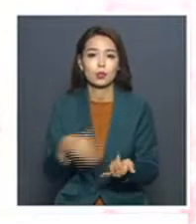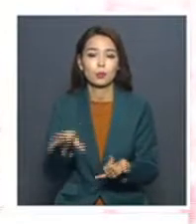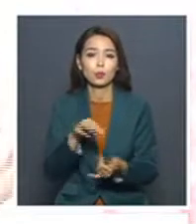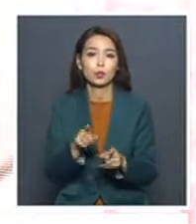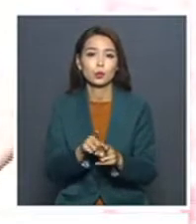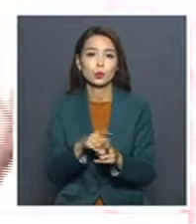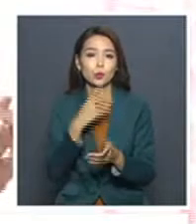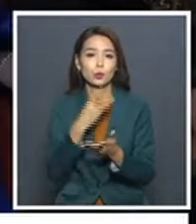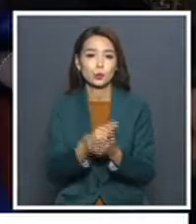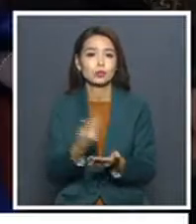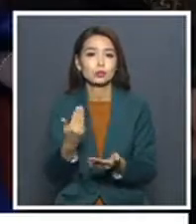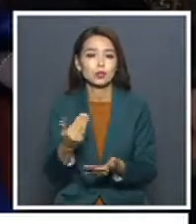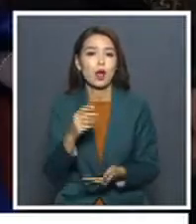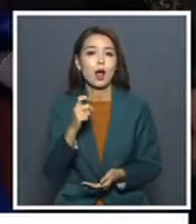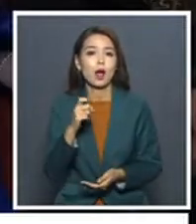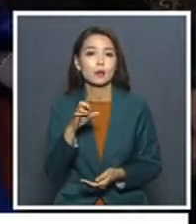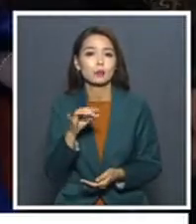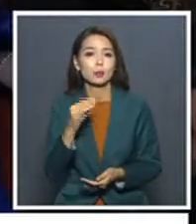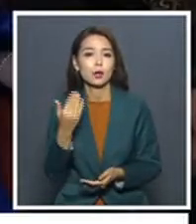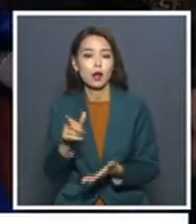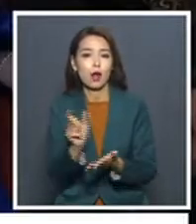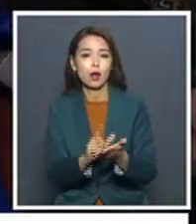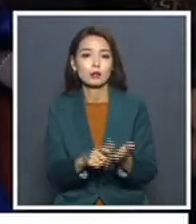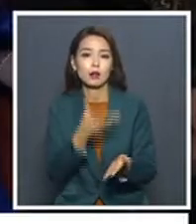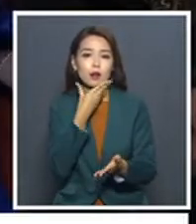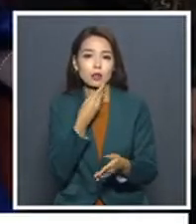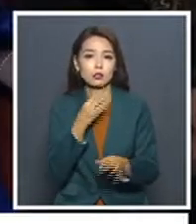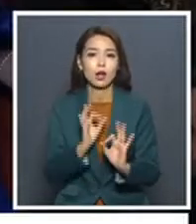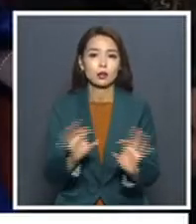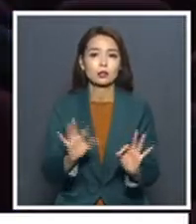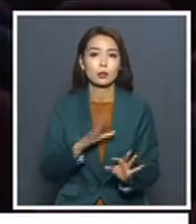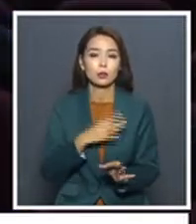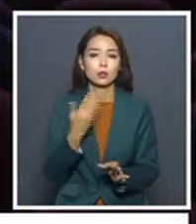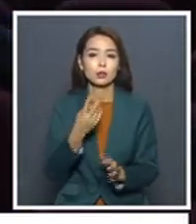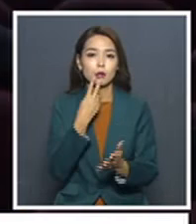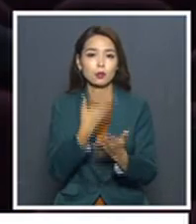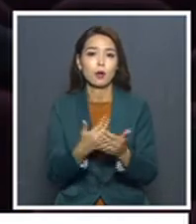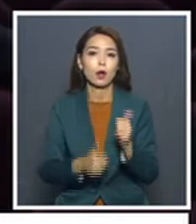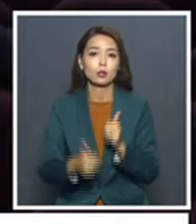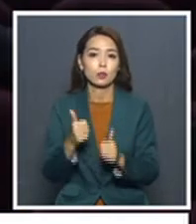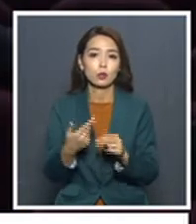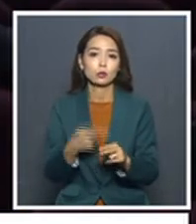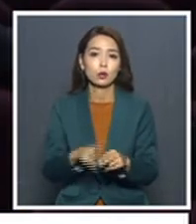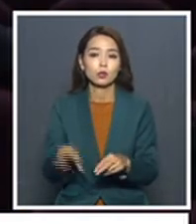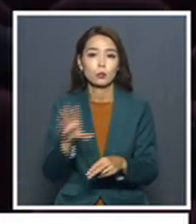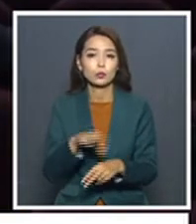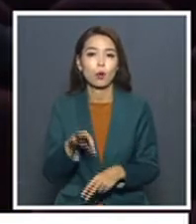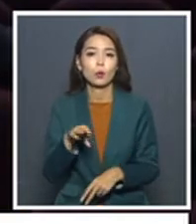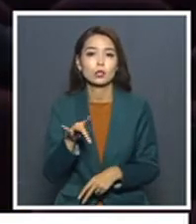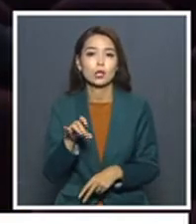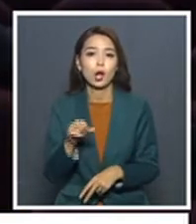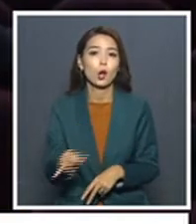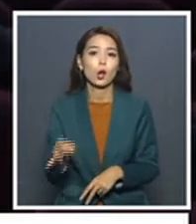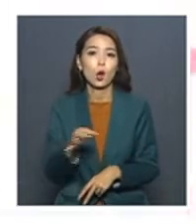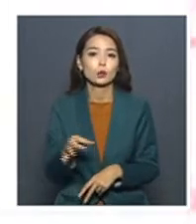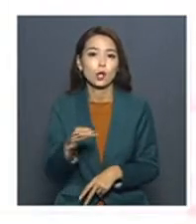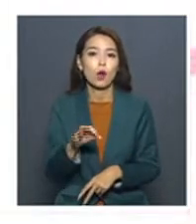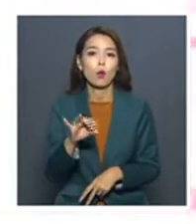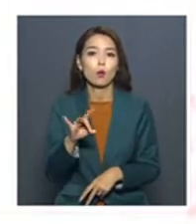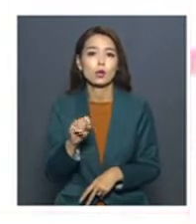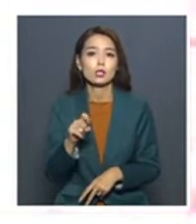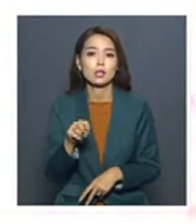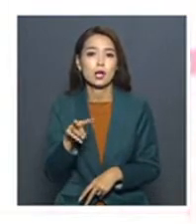Ханбибі ақынның өлеңдерін әсерлете жырлады. Байқау қорытындысы бойынша бас жүлдеге Отырар ауданының тумасы Оразәлі Дәуме Менов лайық деп